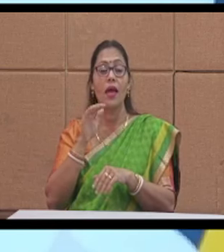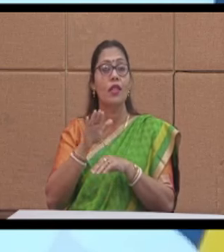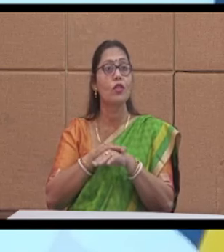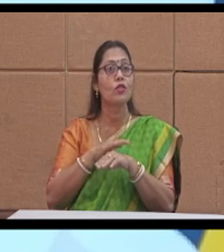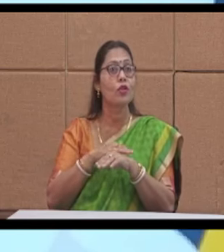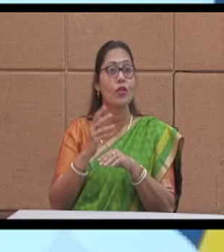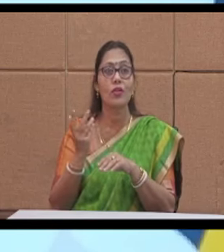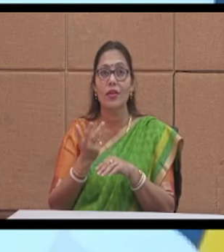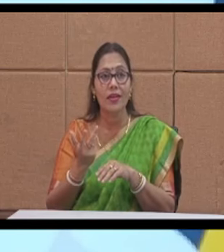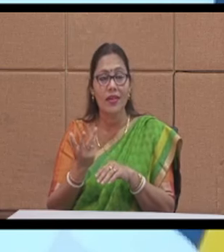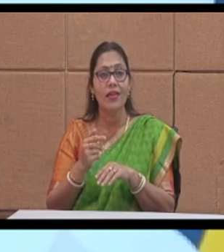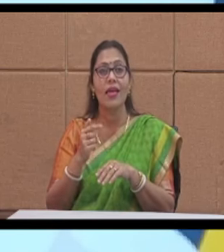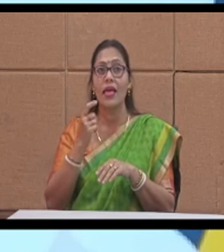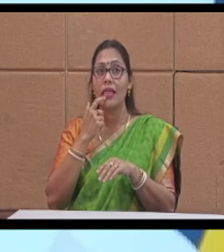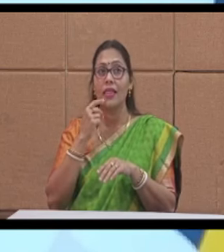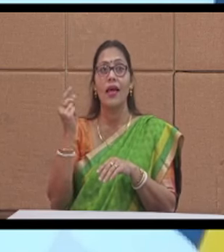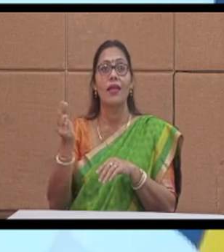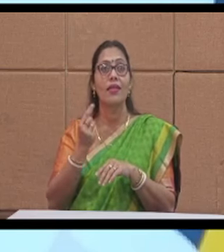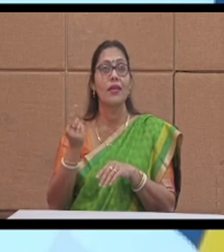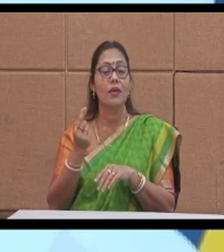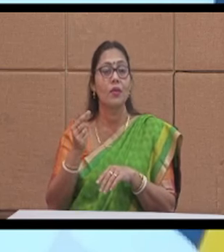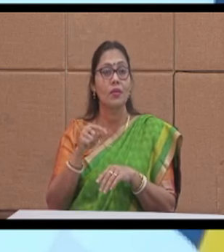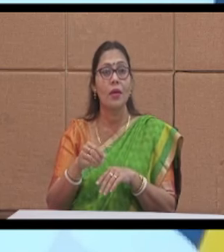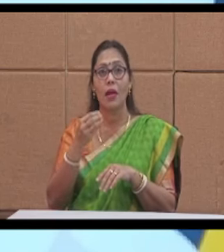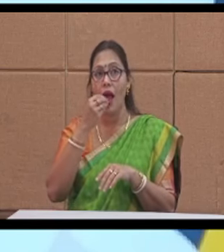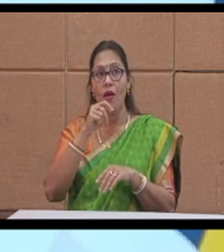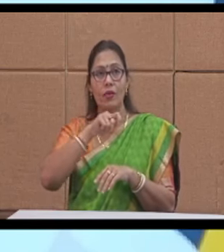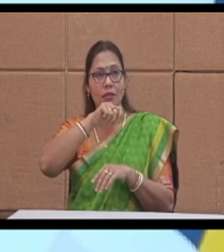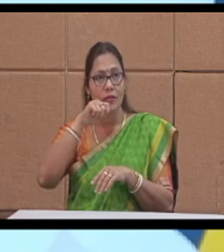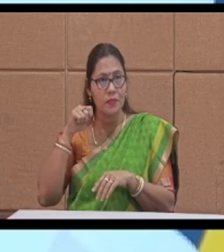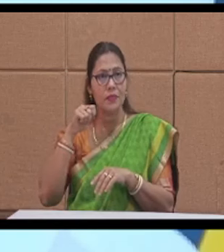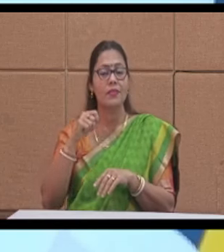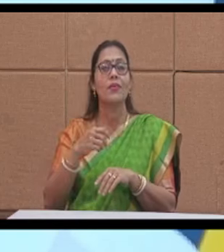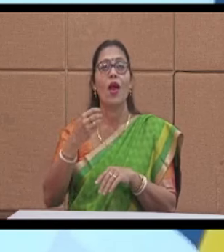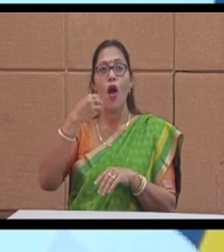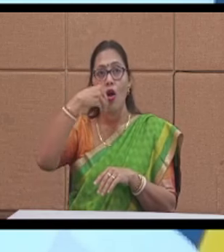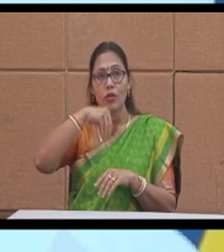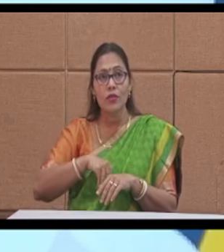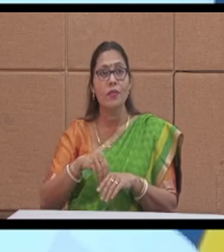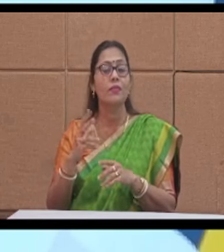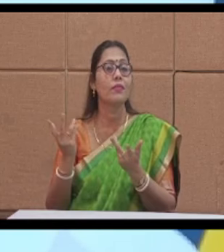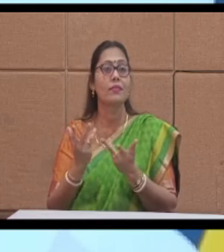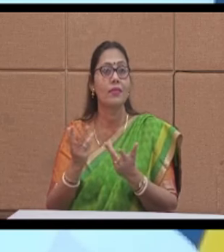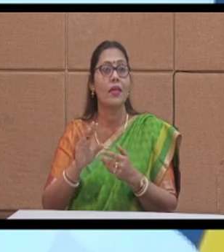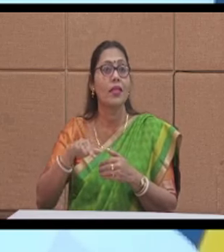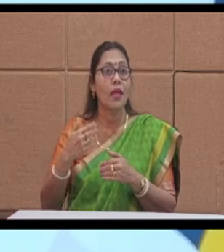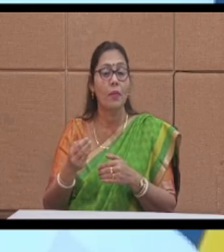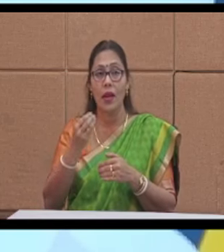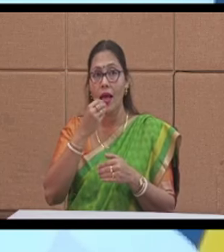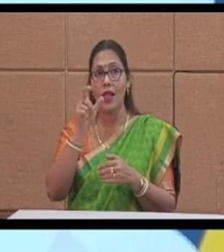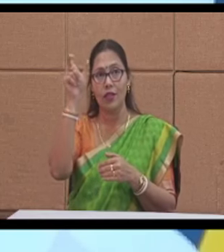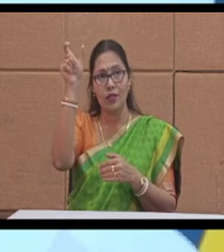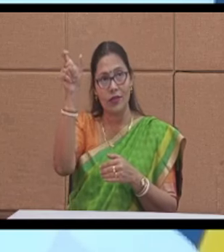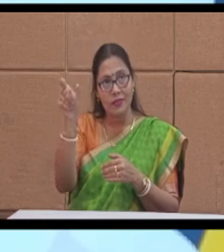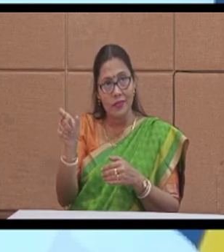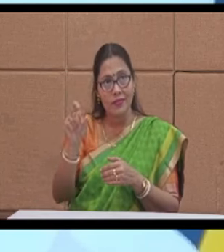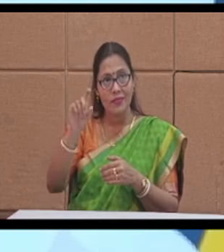যত্ন নেবে দাঁতকে ব্যবহার করে কি করে খাদ্যকে হজম করবে তারপর খাদ্যনালী